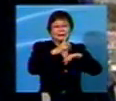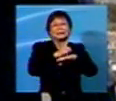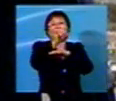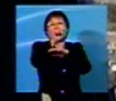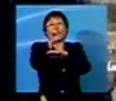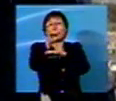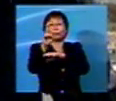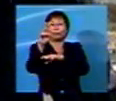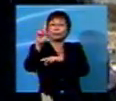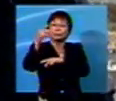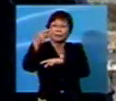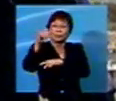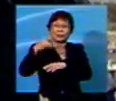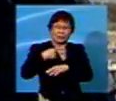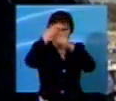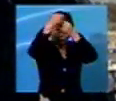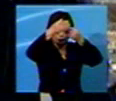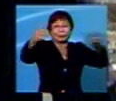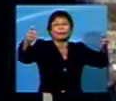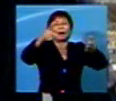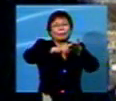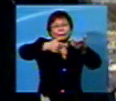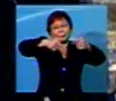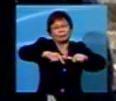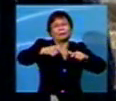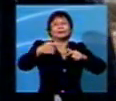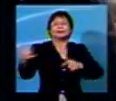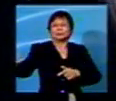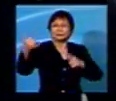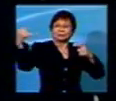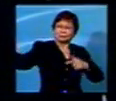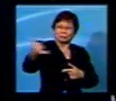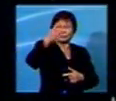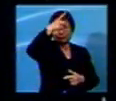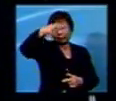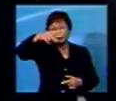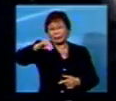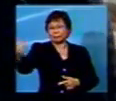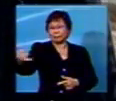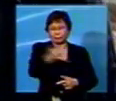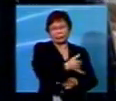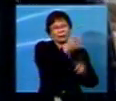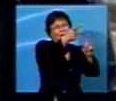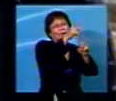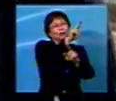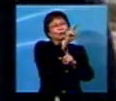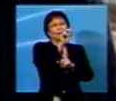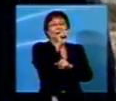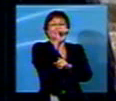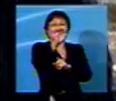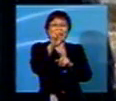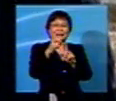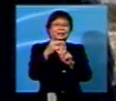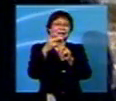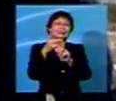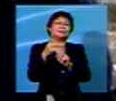nanti insya-allah kita akan bawakan perkembangan susulan kepada anda Sempena dengan kunjungan hormat yang amat berhormat Perdana Menteri ke UAE secara khususnya di